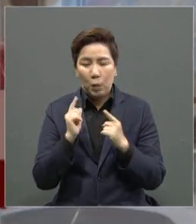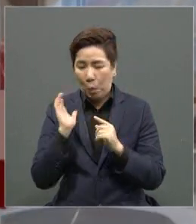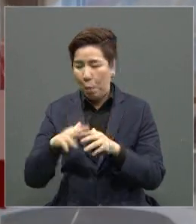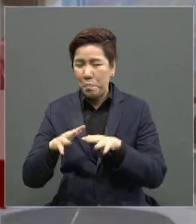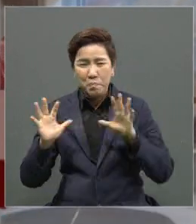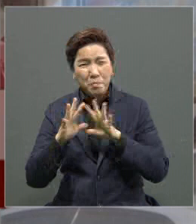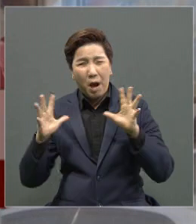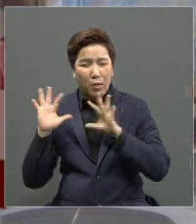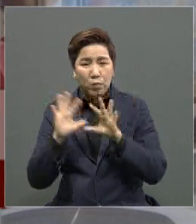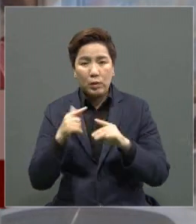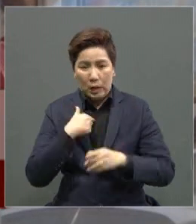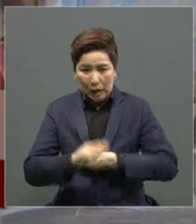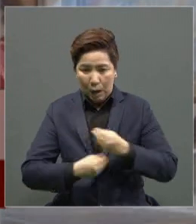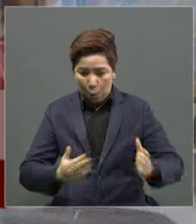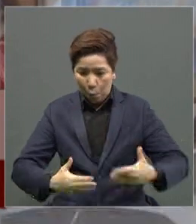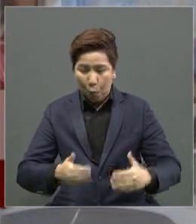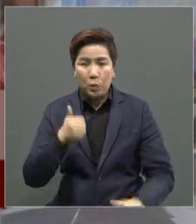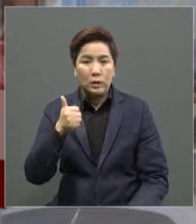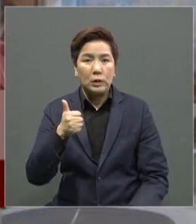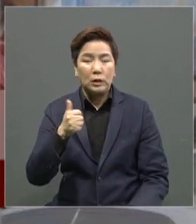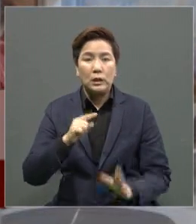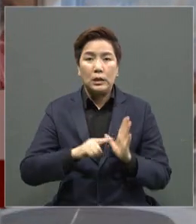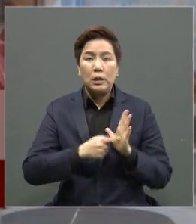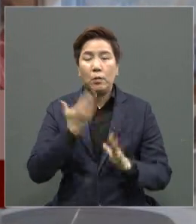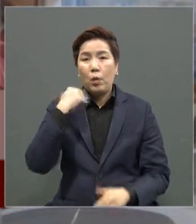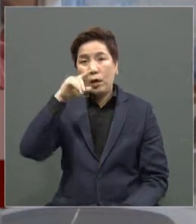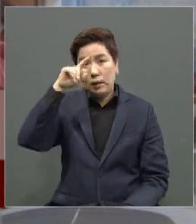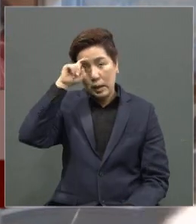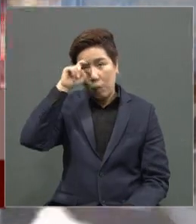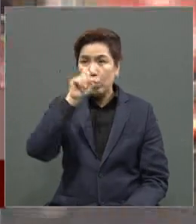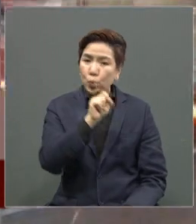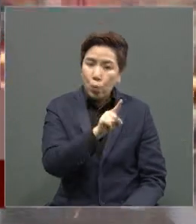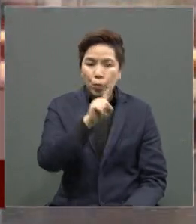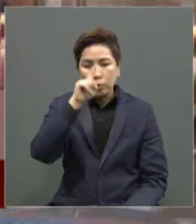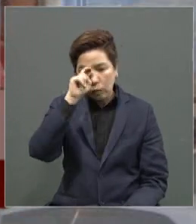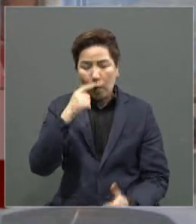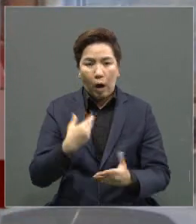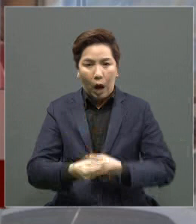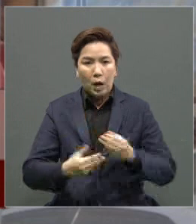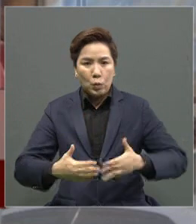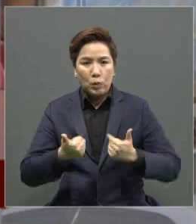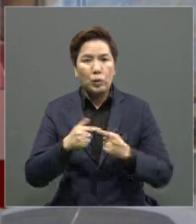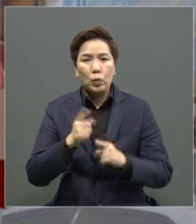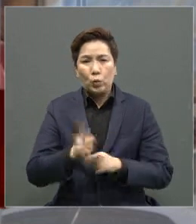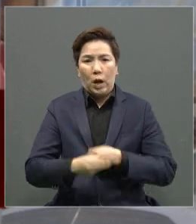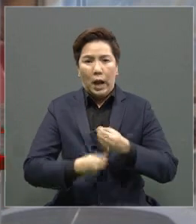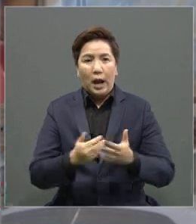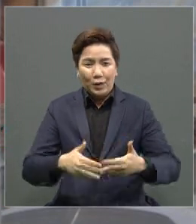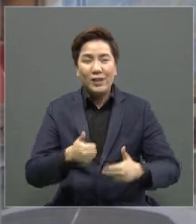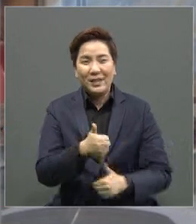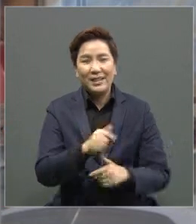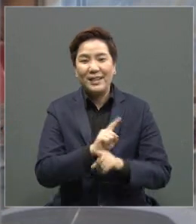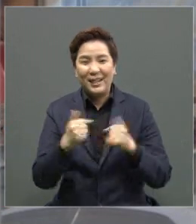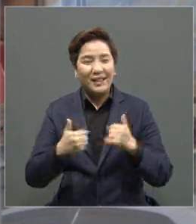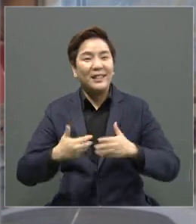ยอะคือพี่ขายดีมาตั้งแต่วันเสาร์อะค่ะวันศุกร์วันเสาร์อะค่ะเนี่ยคือพี่ก็ปกติพี่ก็ขายดีนะคะ